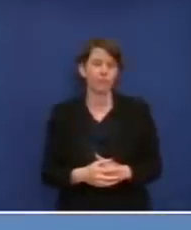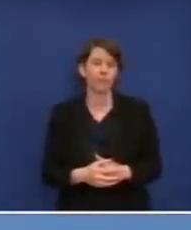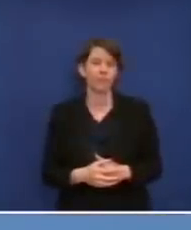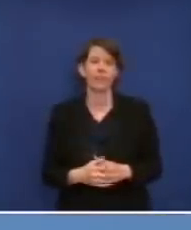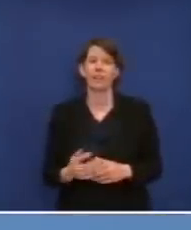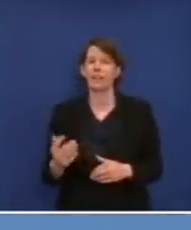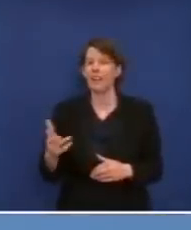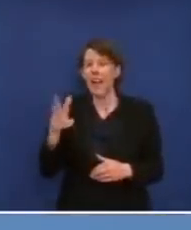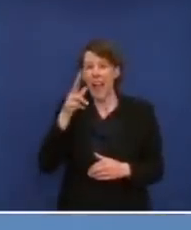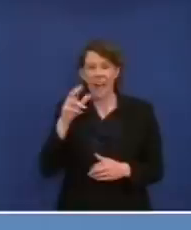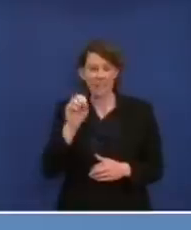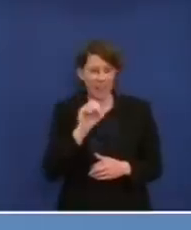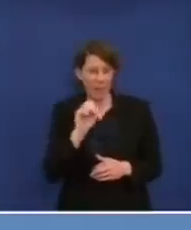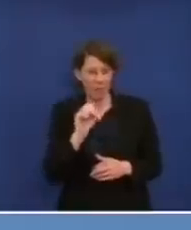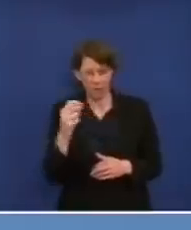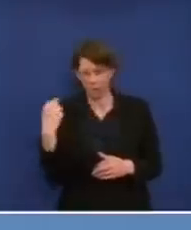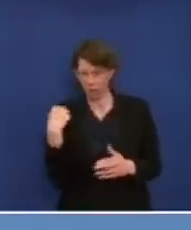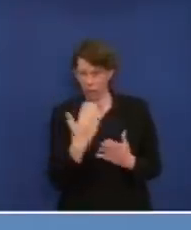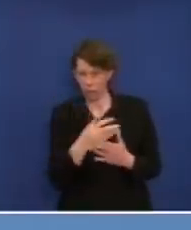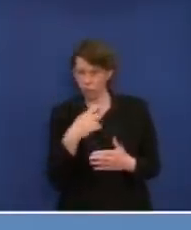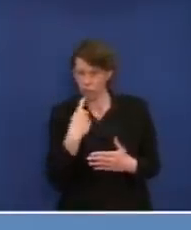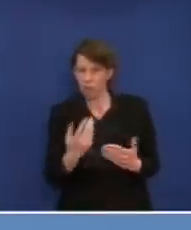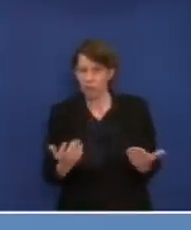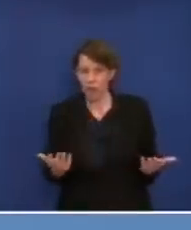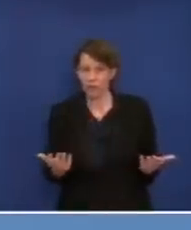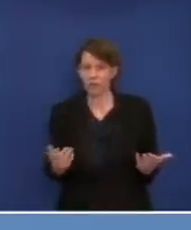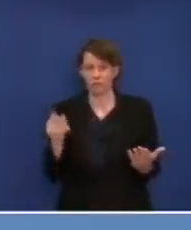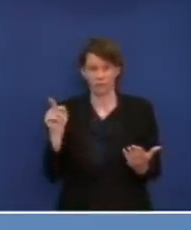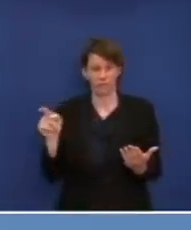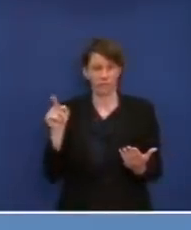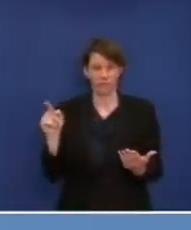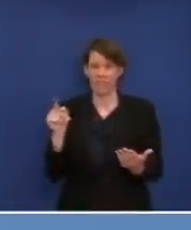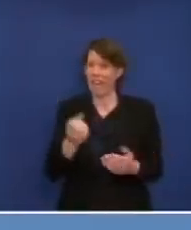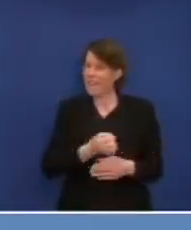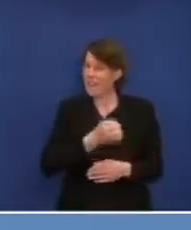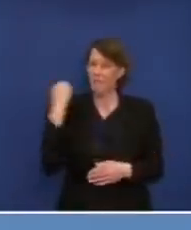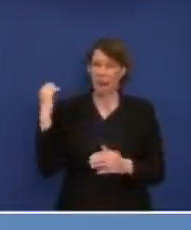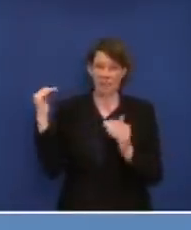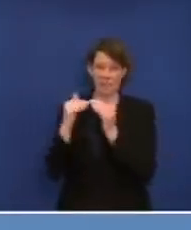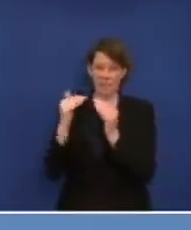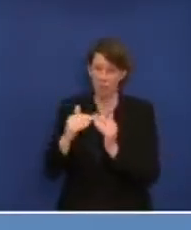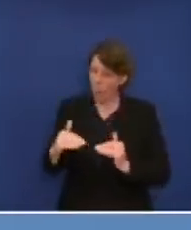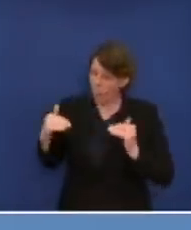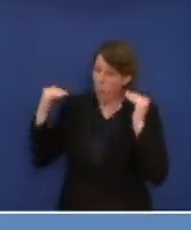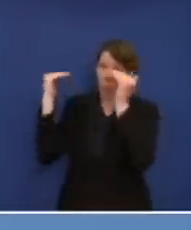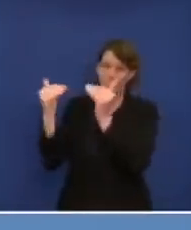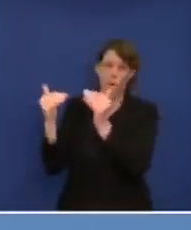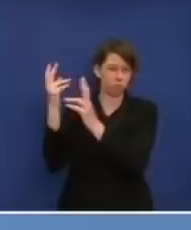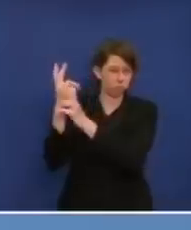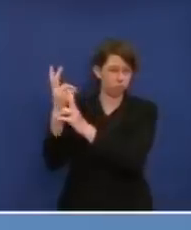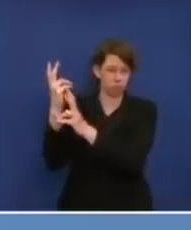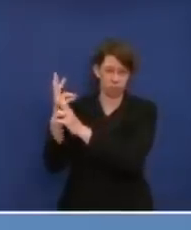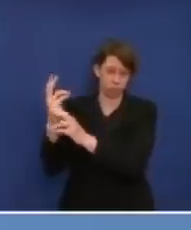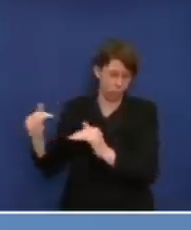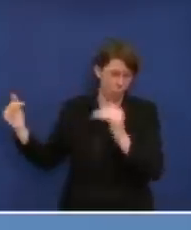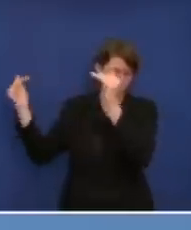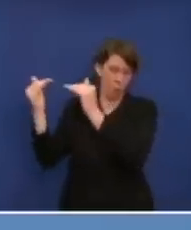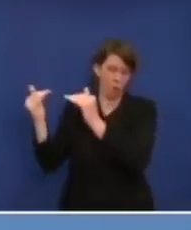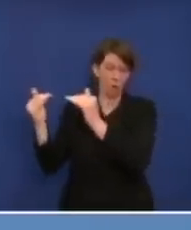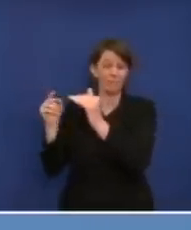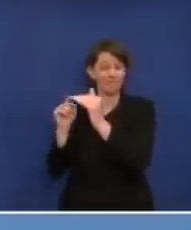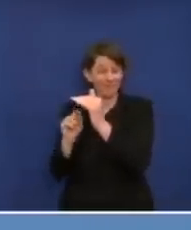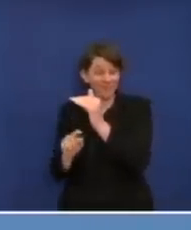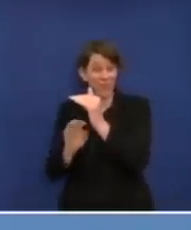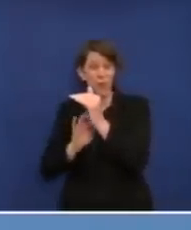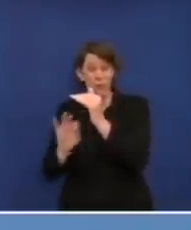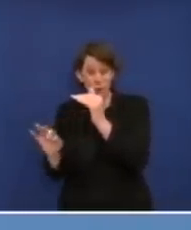wie Herr Seibert gesagt hat, das anhaltend hohe Gewaltniveau im Land ist eines der größten Hindernisse, um den